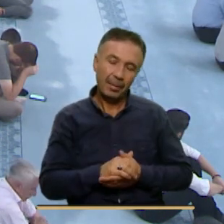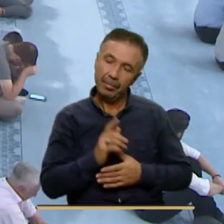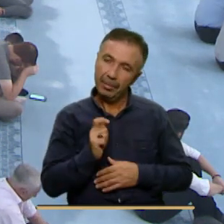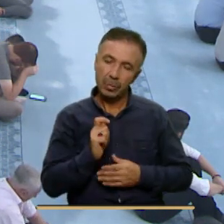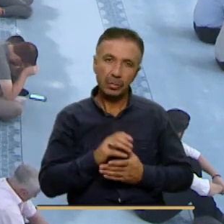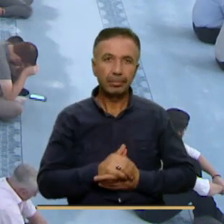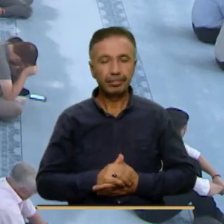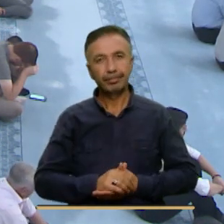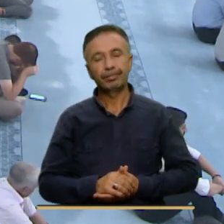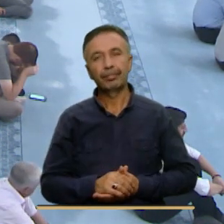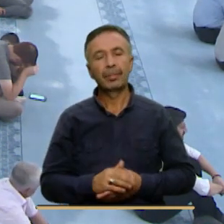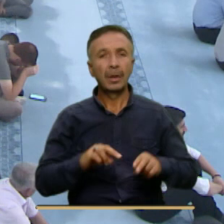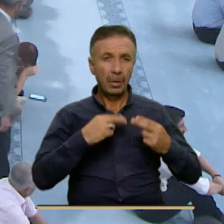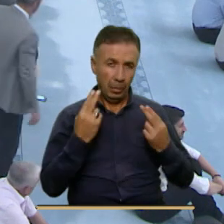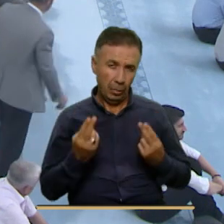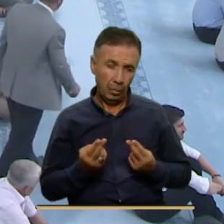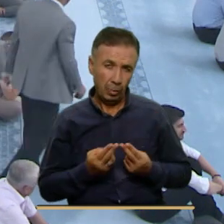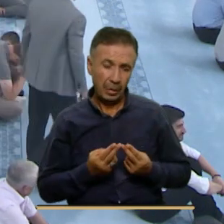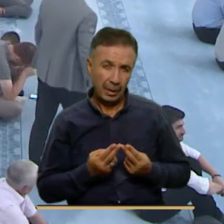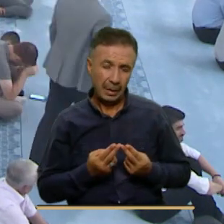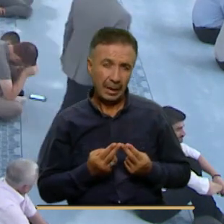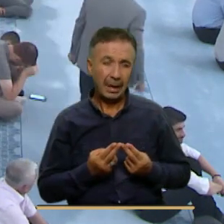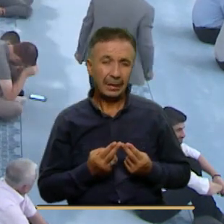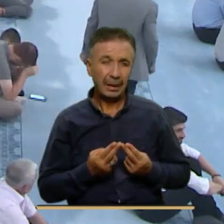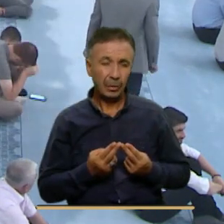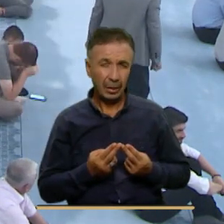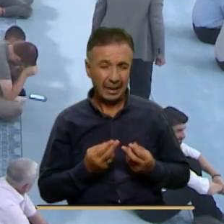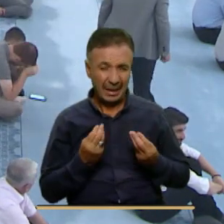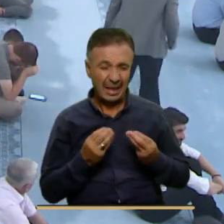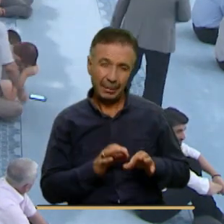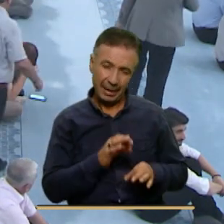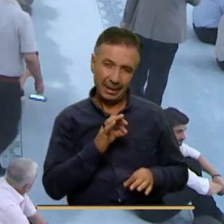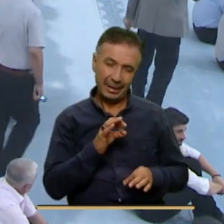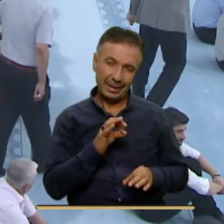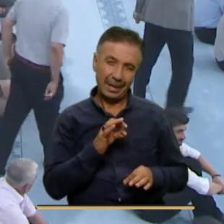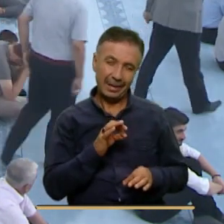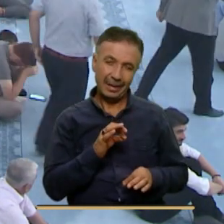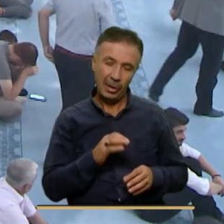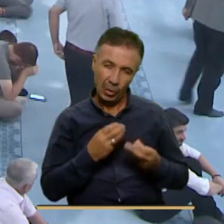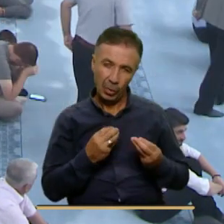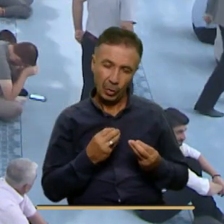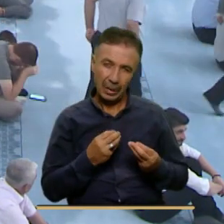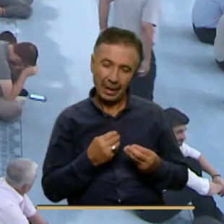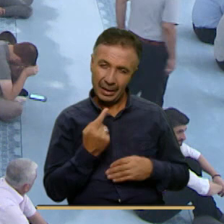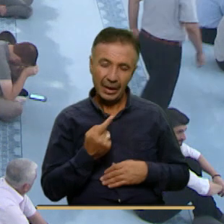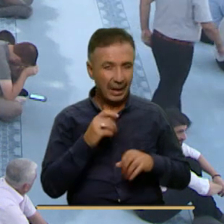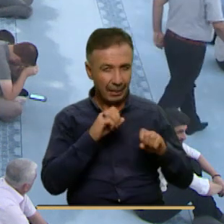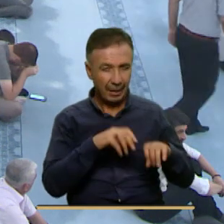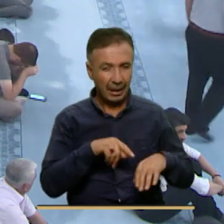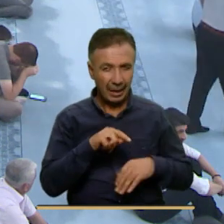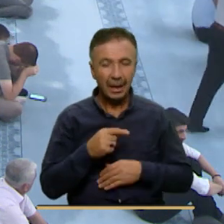etmelidir. Dünyadan iyi olarak, iyi bir insan, hoş bir seda bırakarak bu